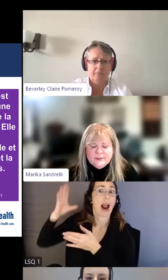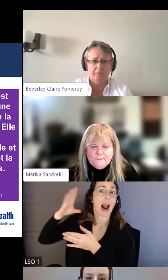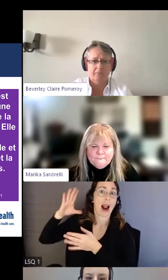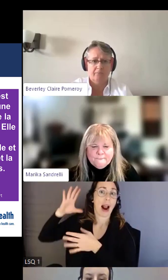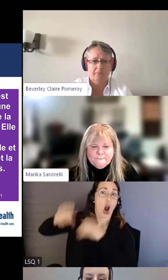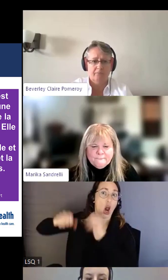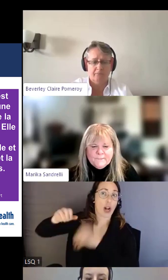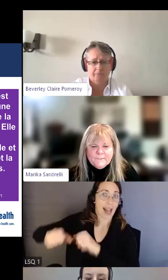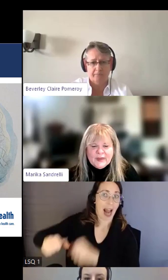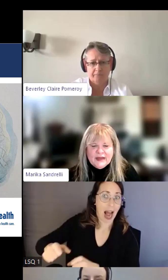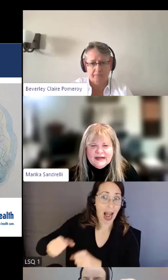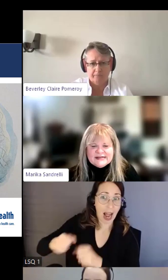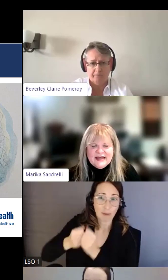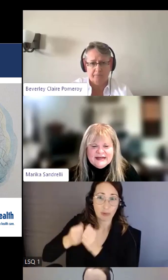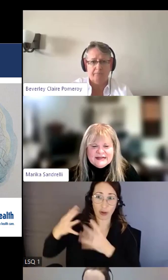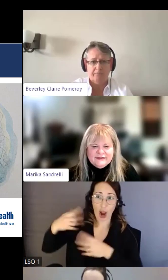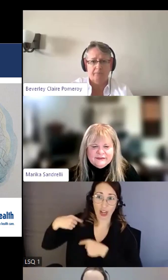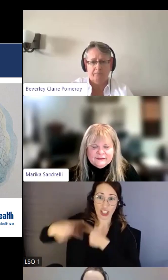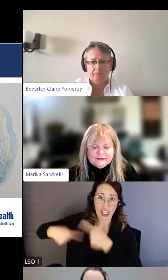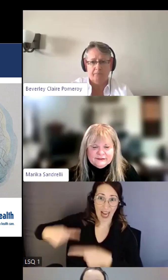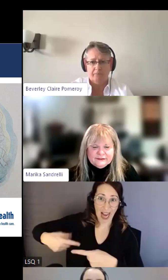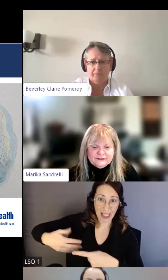une perte historique.